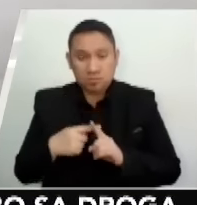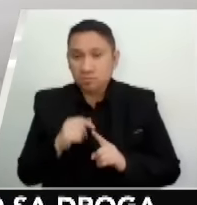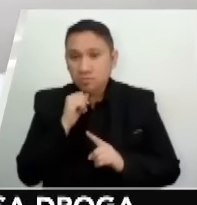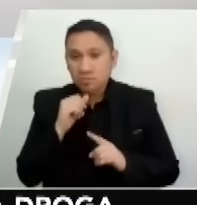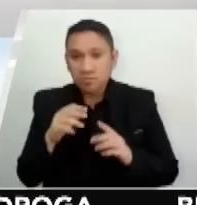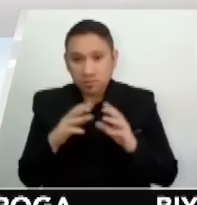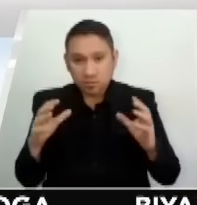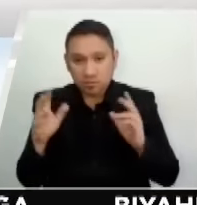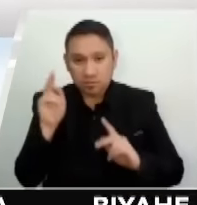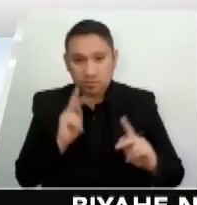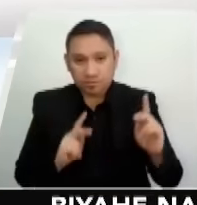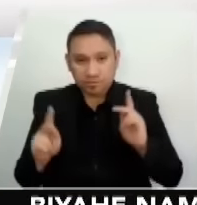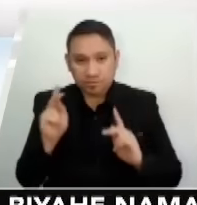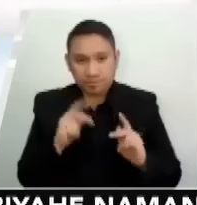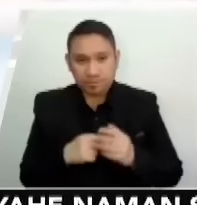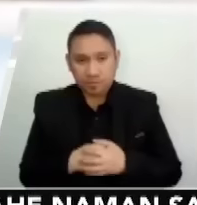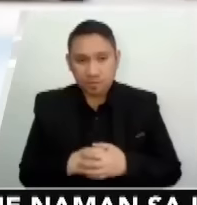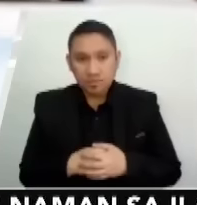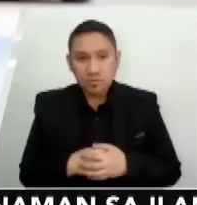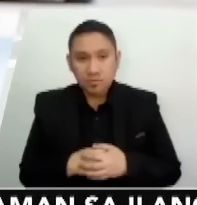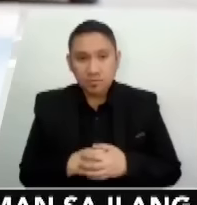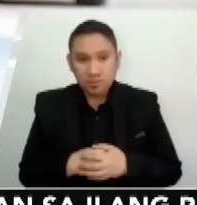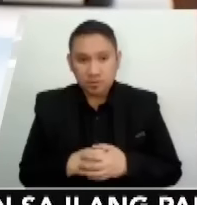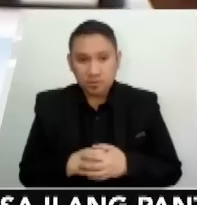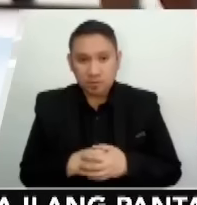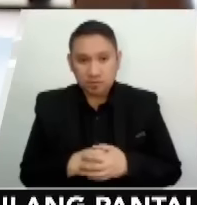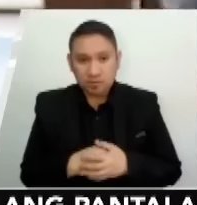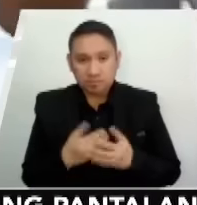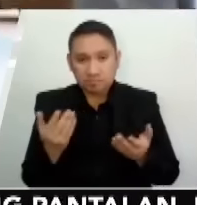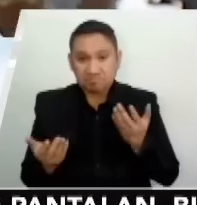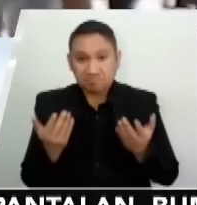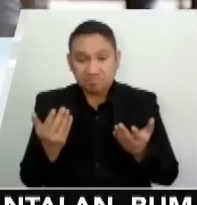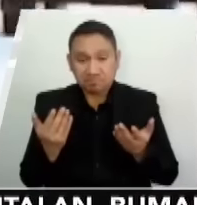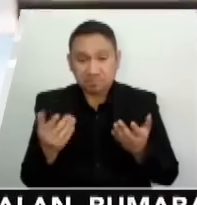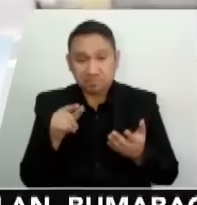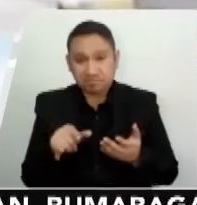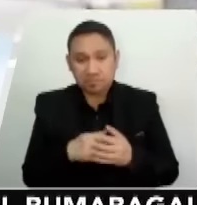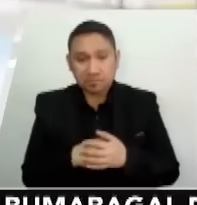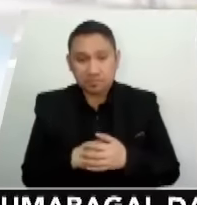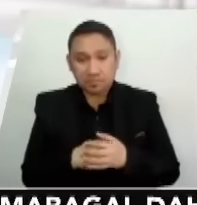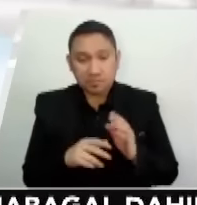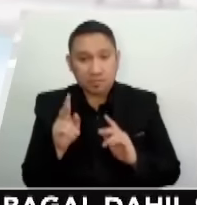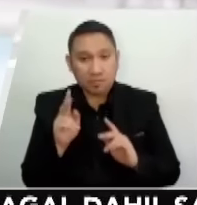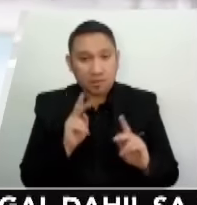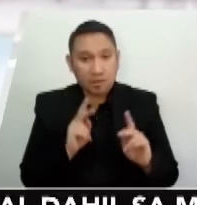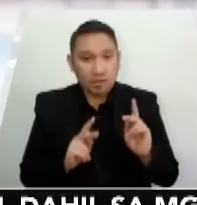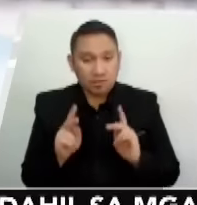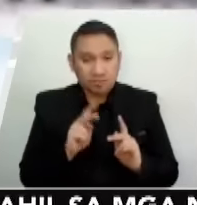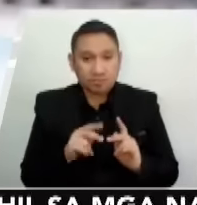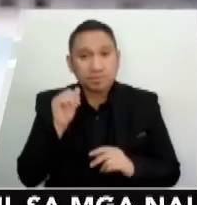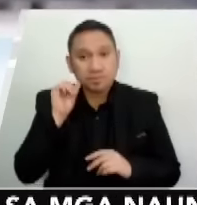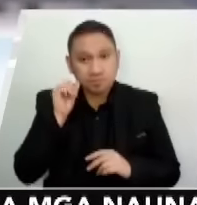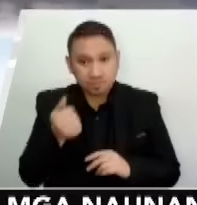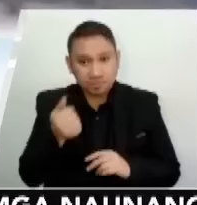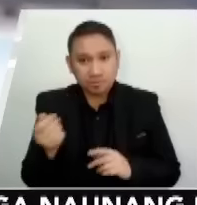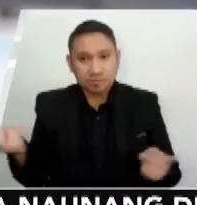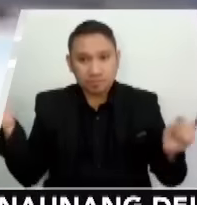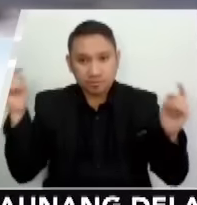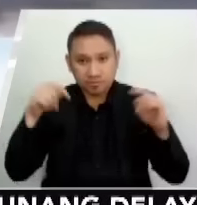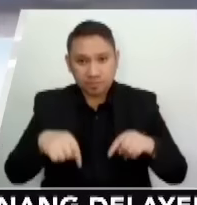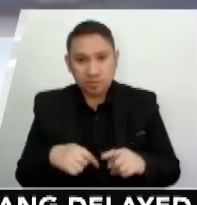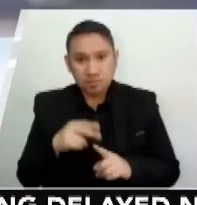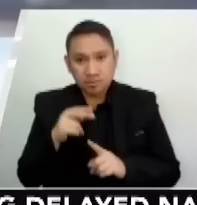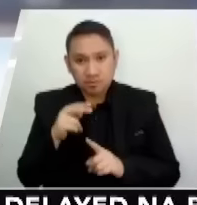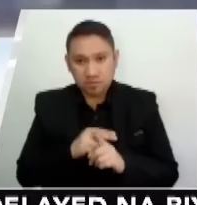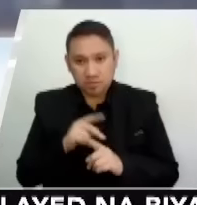binabanggit ng mga tagapamunuan ng sementeryo. Abay, baka talagang nagsadya yung ating mga kapuso na bukas magpunta a 1 ng Nobyembre. O baka raw